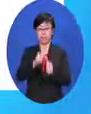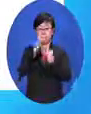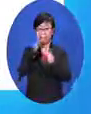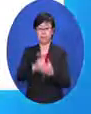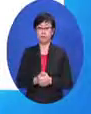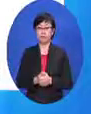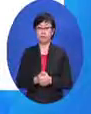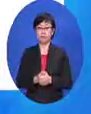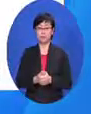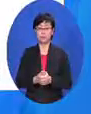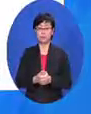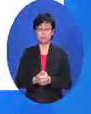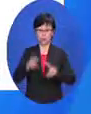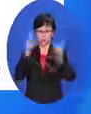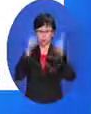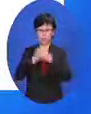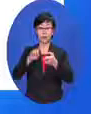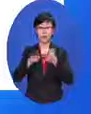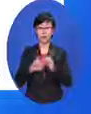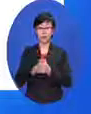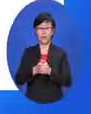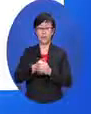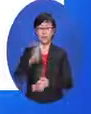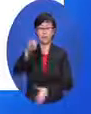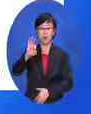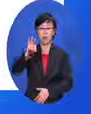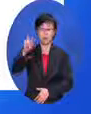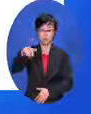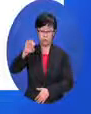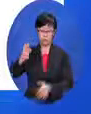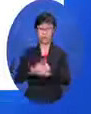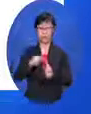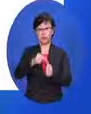주식회사 베스콘에서 생산설비원과 검사포장원을 모집합니다.